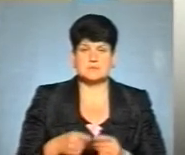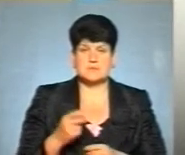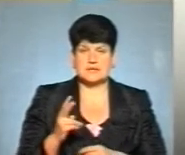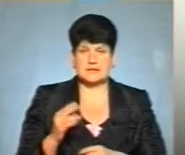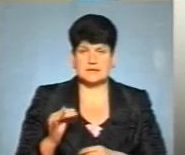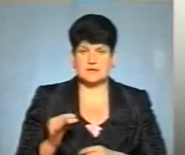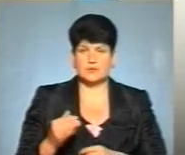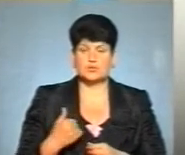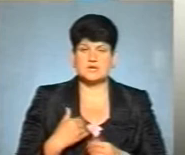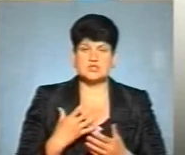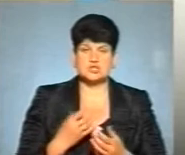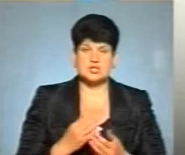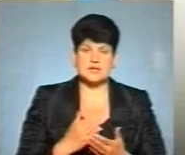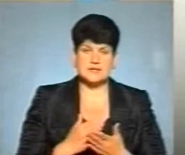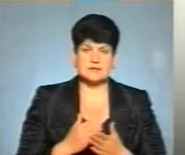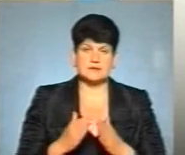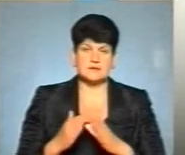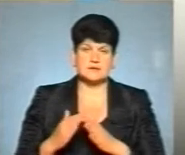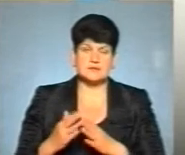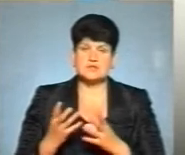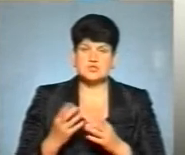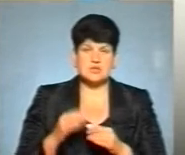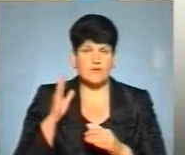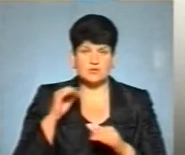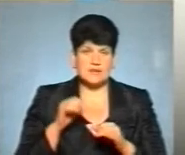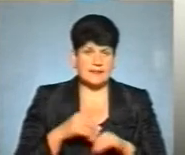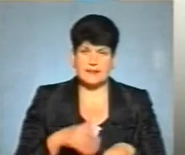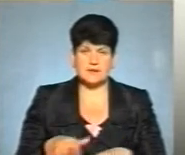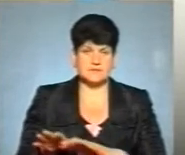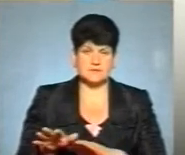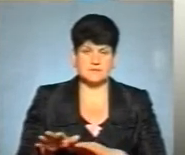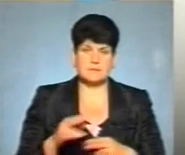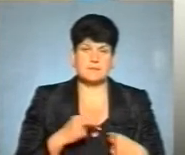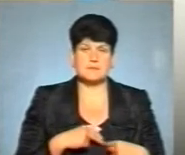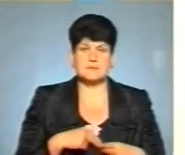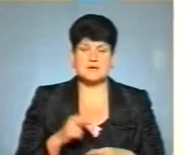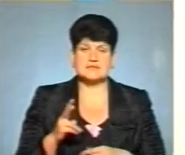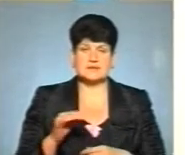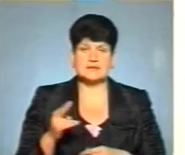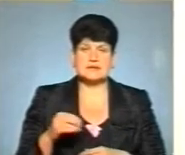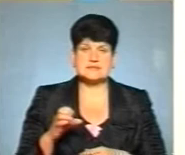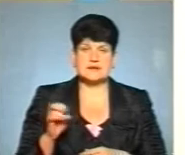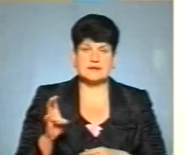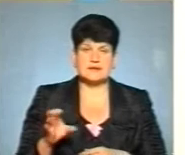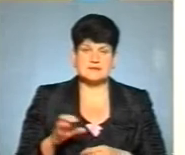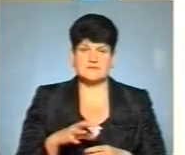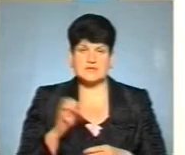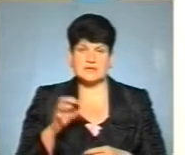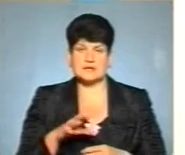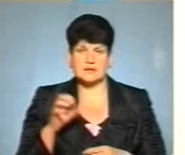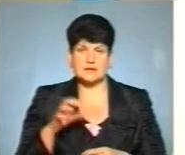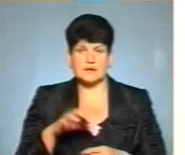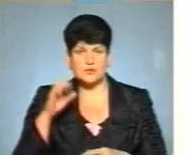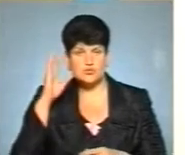нас угіддя, де, скажімо, жилі будинки, де ще вода не відійшла. То працівники ДСНС тільки проводять відкачування води